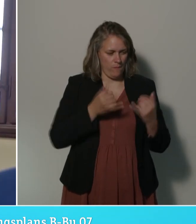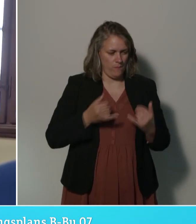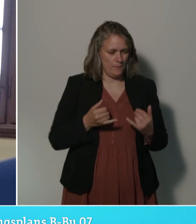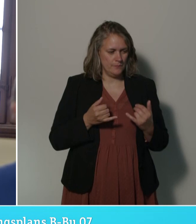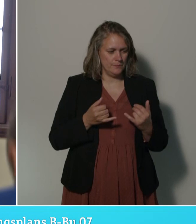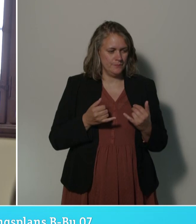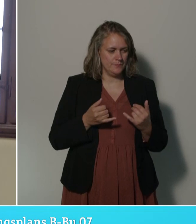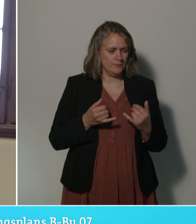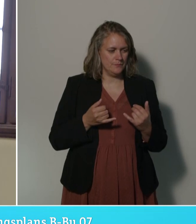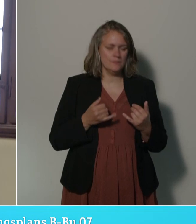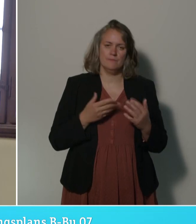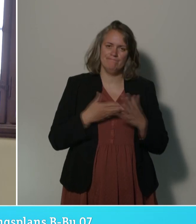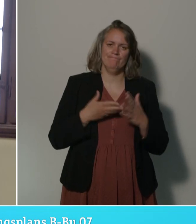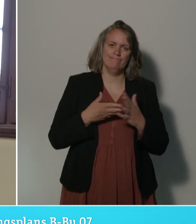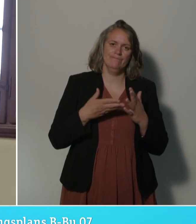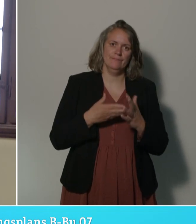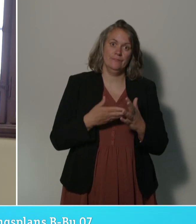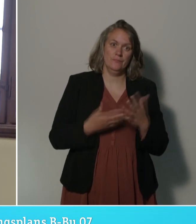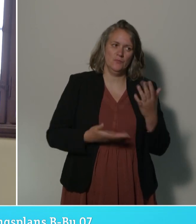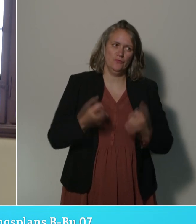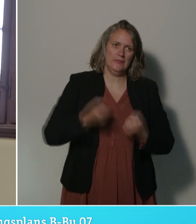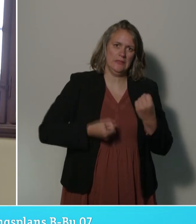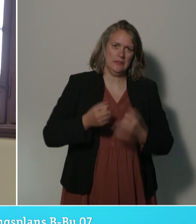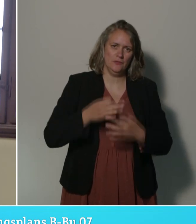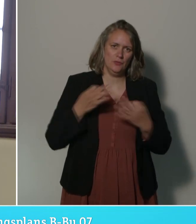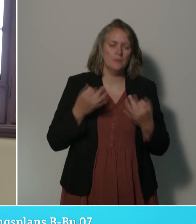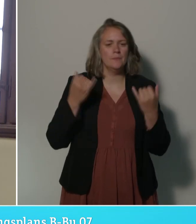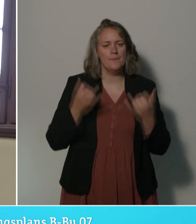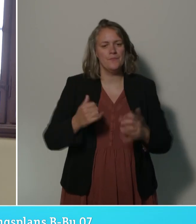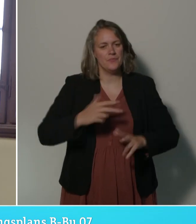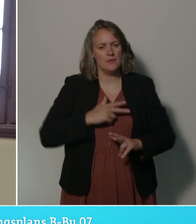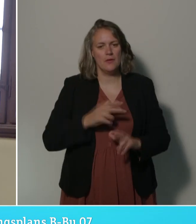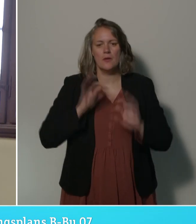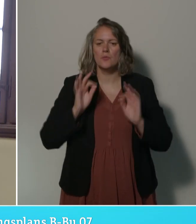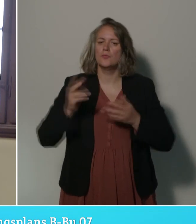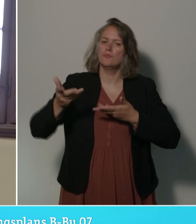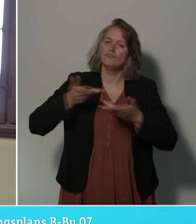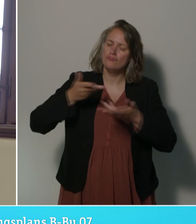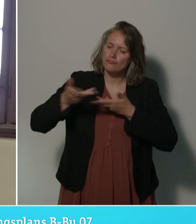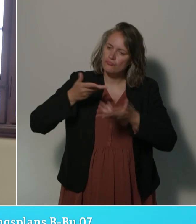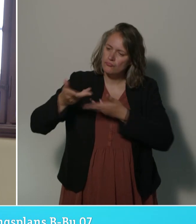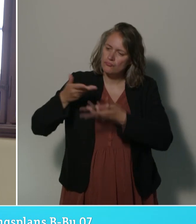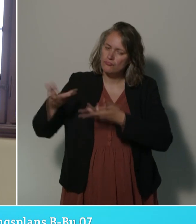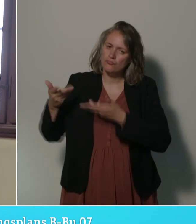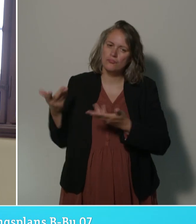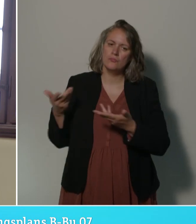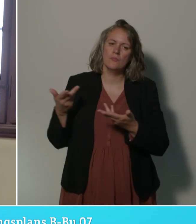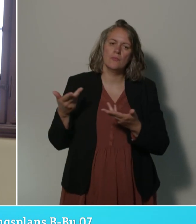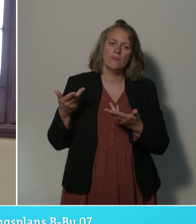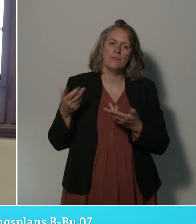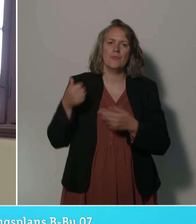einigen Anlaufproblemen da tatsächlich aber auch in sehr, sehr gute Gespräche mit einem